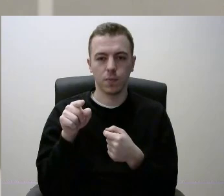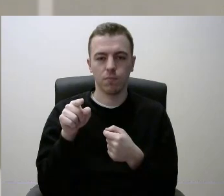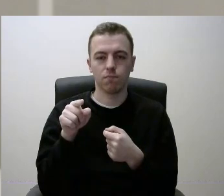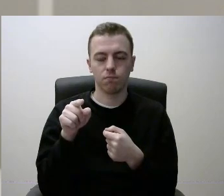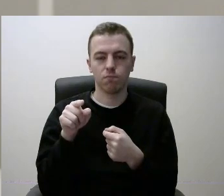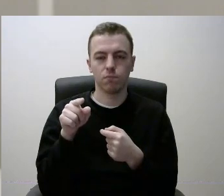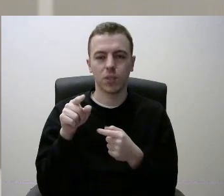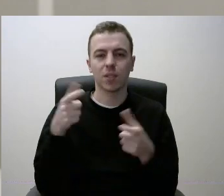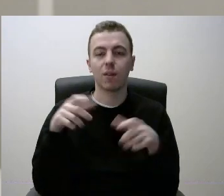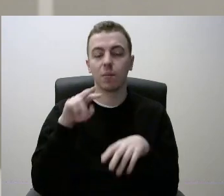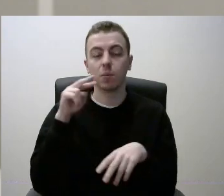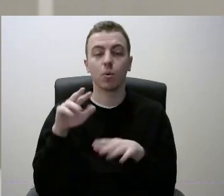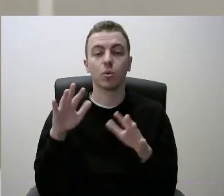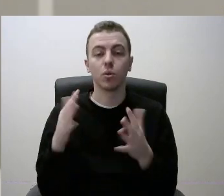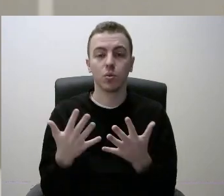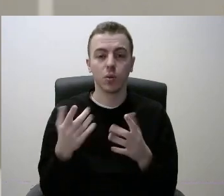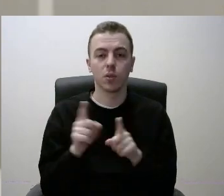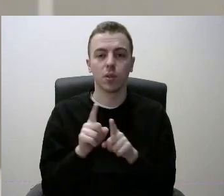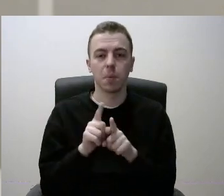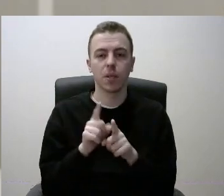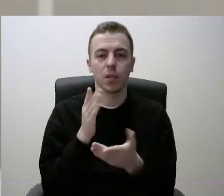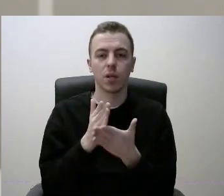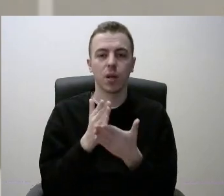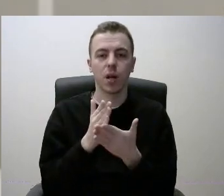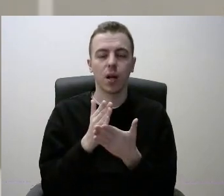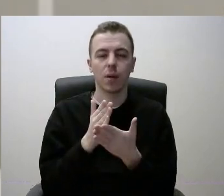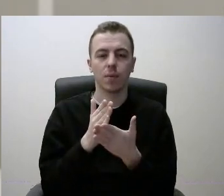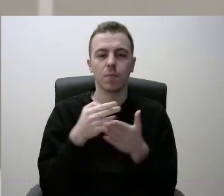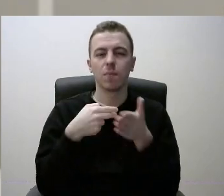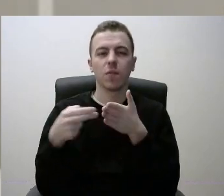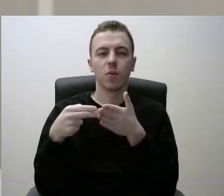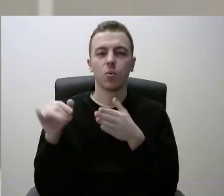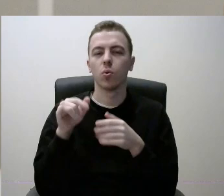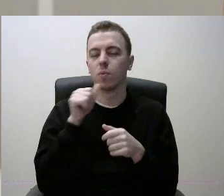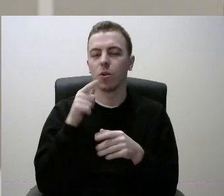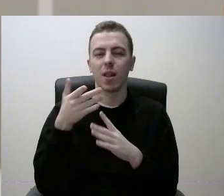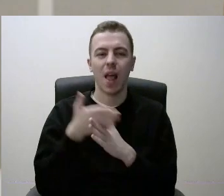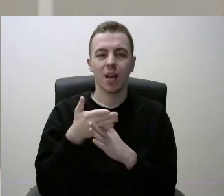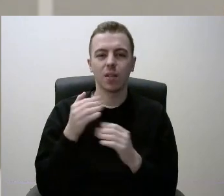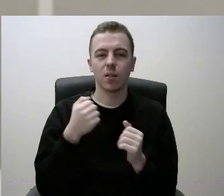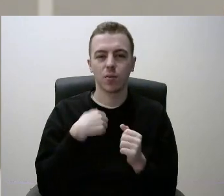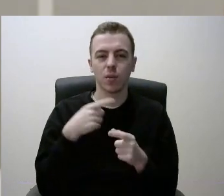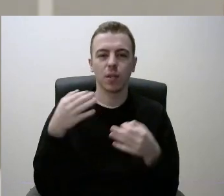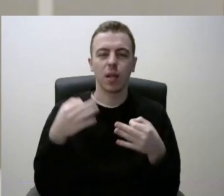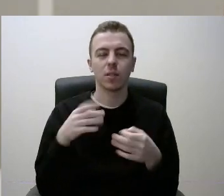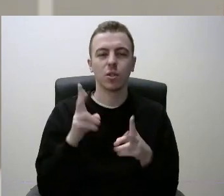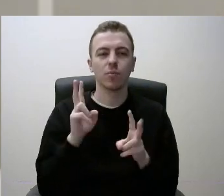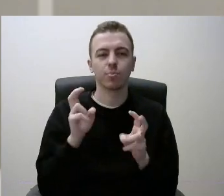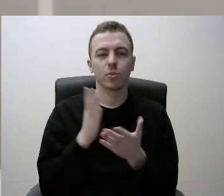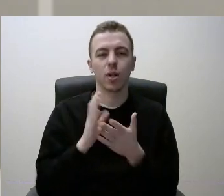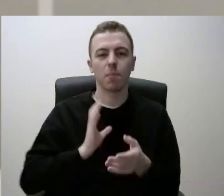Klaipėdos energijos atvejis, nepamirškime, tai yra bendrovė, kurioje dalininko teisėmis yra ir privati bendrovė, kuri taip pat turi